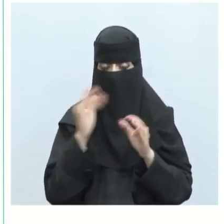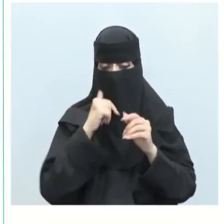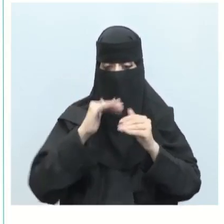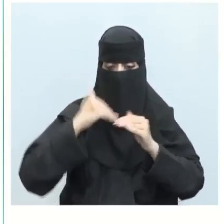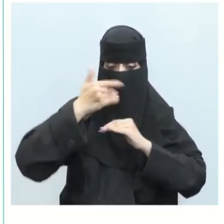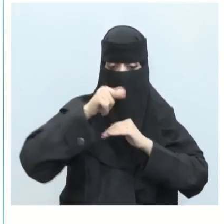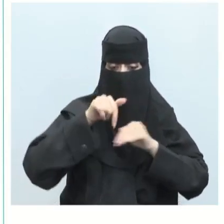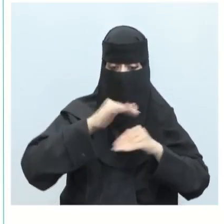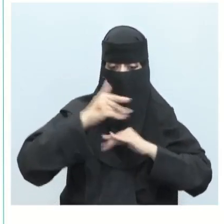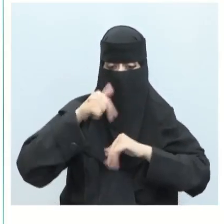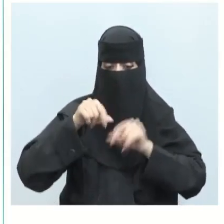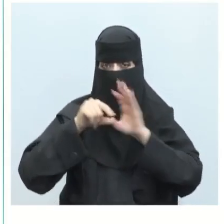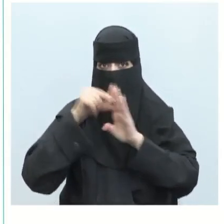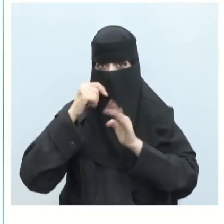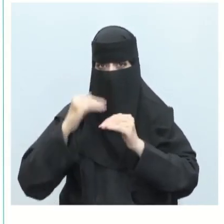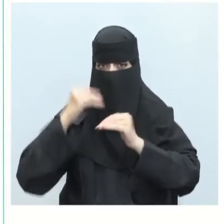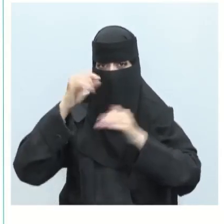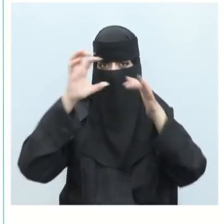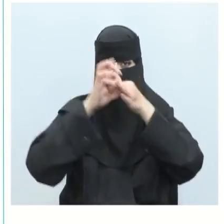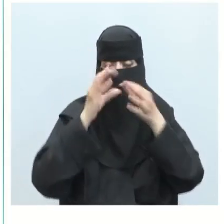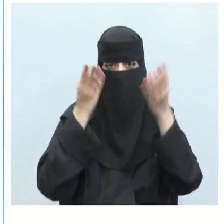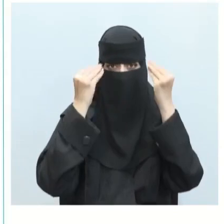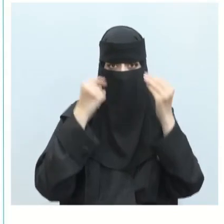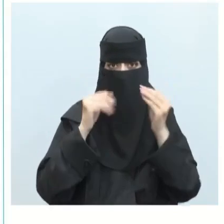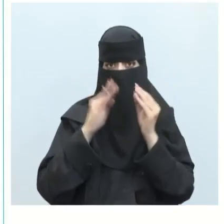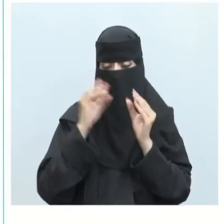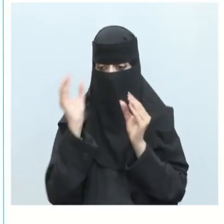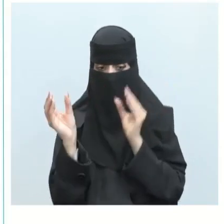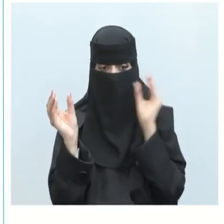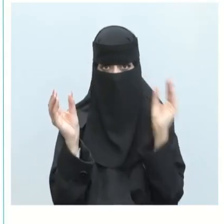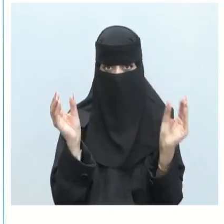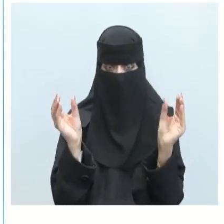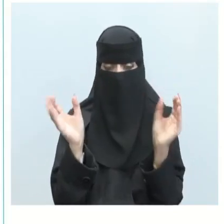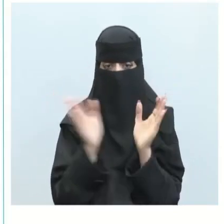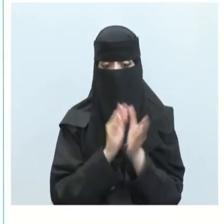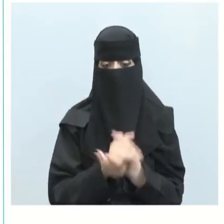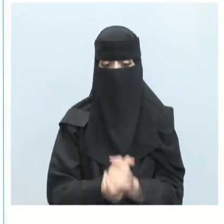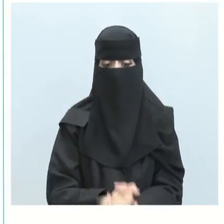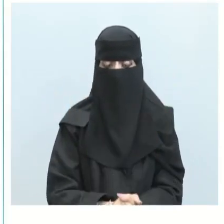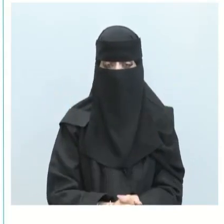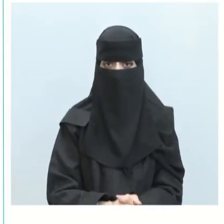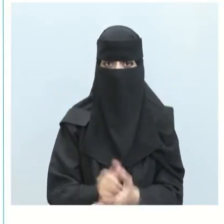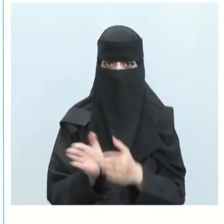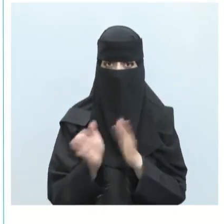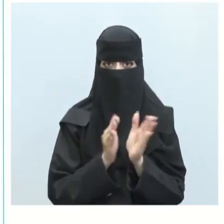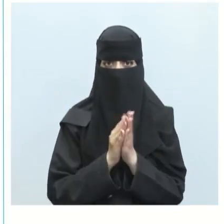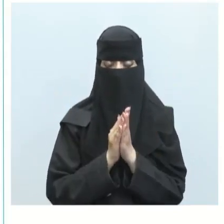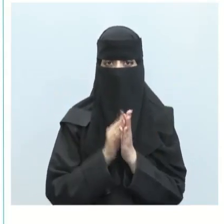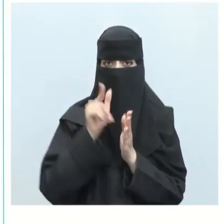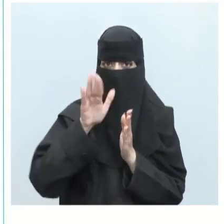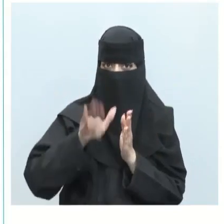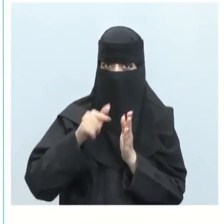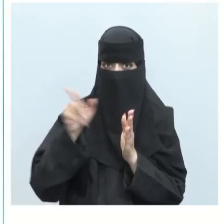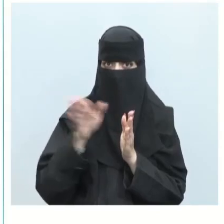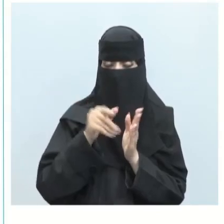لجهاز ما وعنوان طبقه ربط البيانات المقابله عنوان الماك ادرس على شبكه محليه يعد هذا